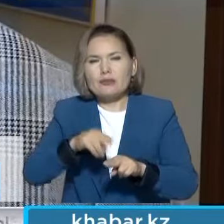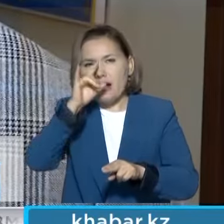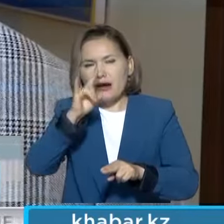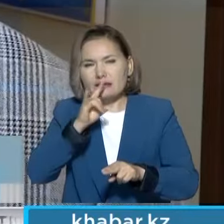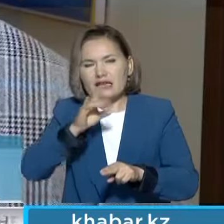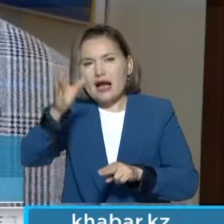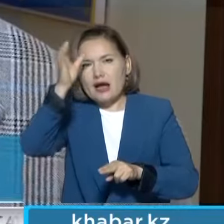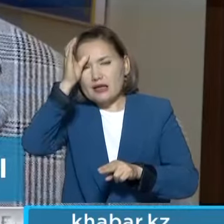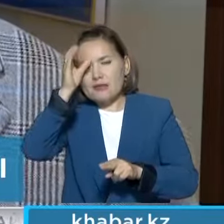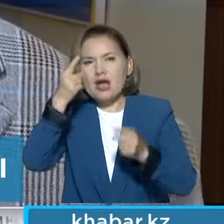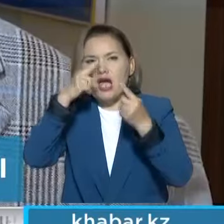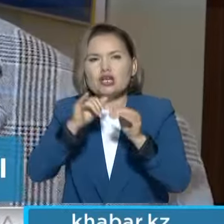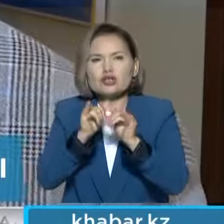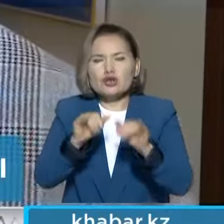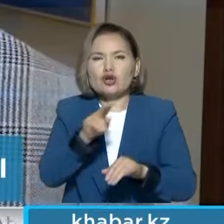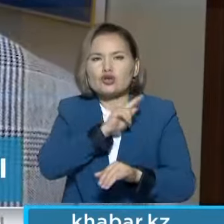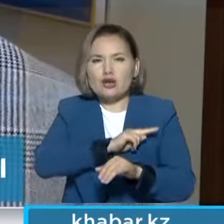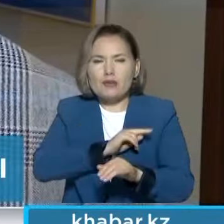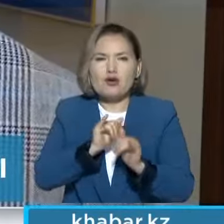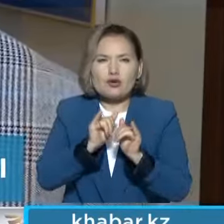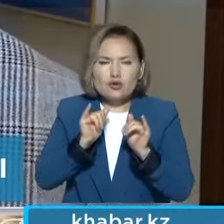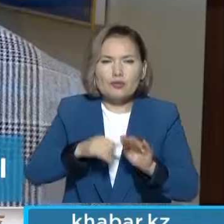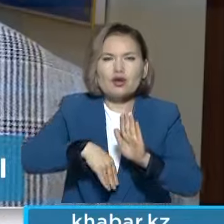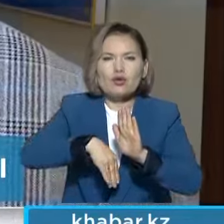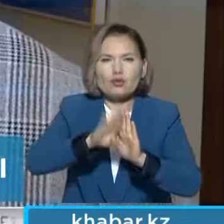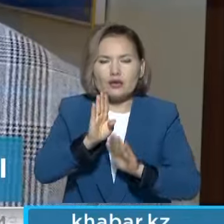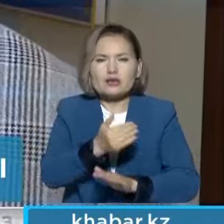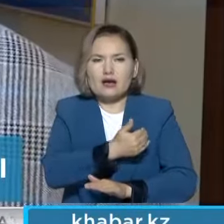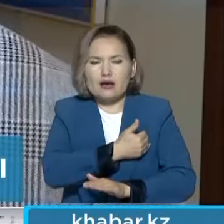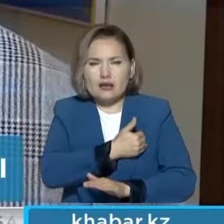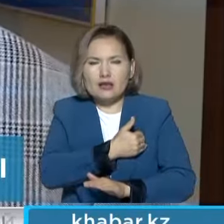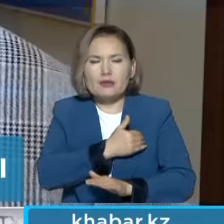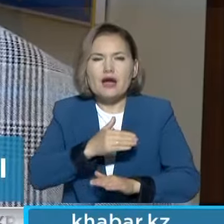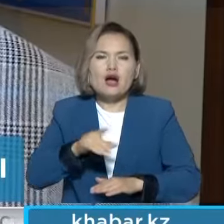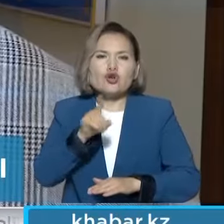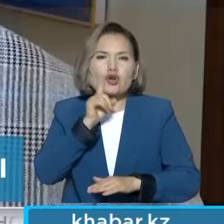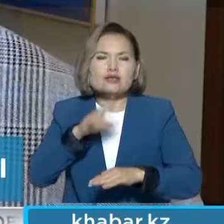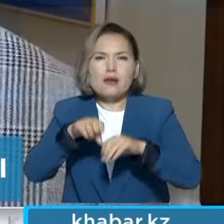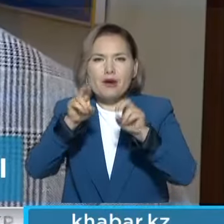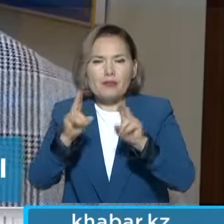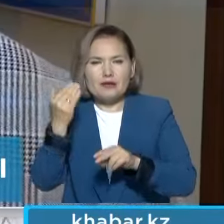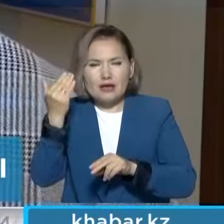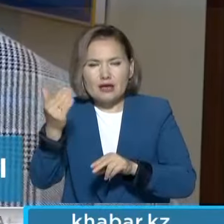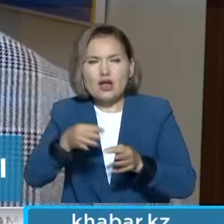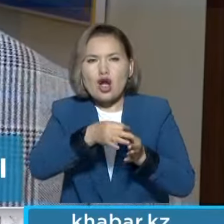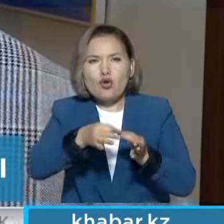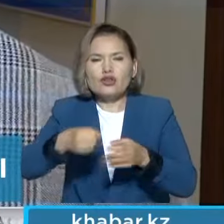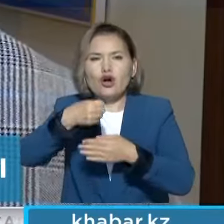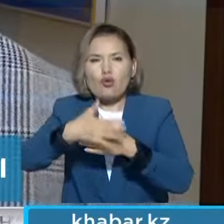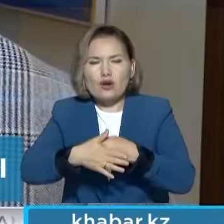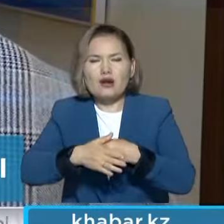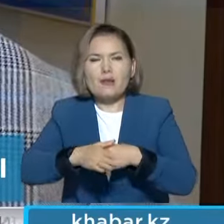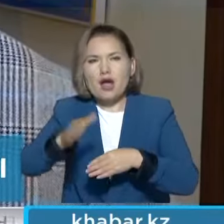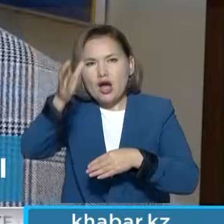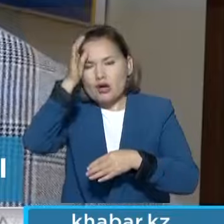зерттеу институттарының жұмысын өңірлік деңгейге дейін жеткізу, өңірдегі мамандардың осында өңірлік орталықтарда білімін